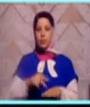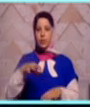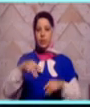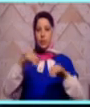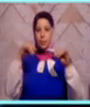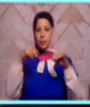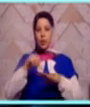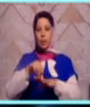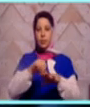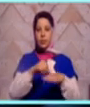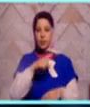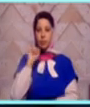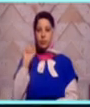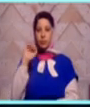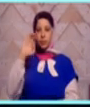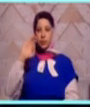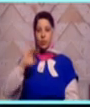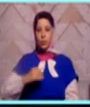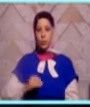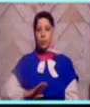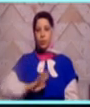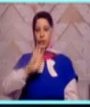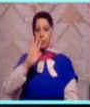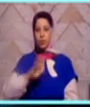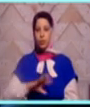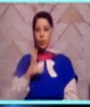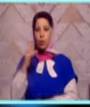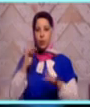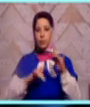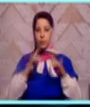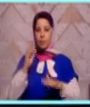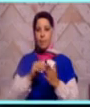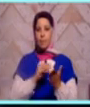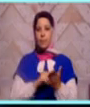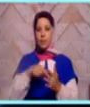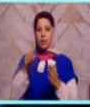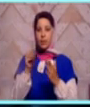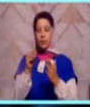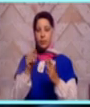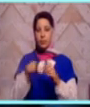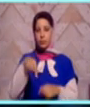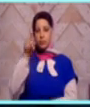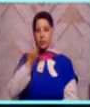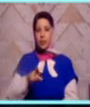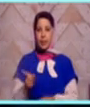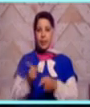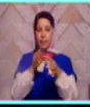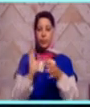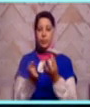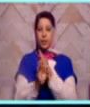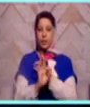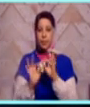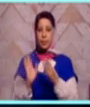بعض المناطق اللي بأقصى جنوب البلاد، يمكن بدأت معانا الأمطار والأتربة منذ عدة أيام، ومتوقع أن هي تكمل معانا